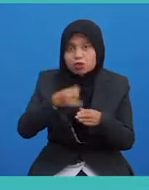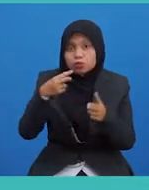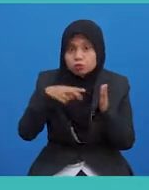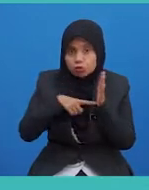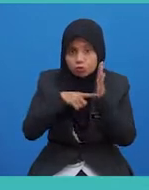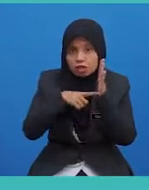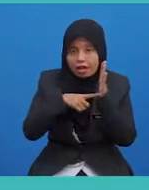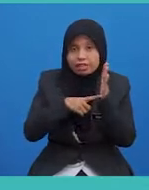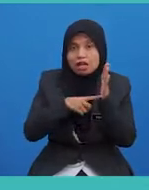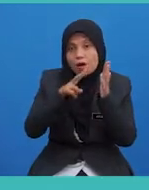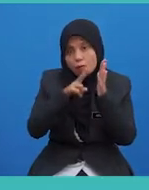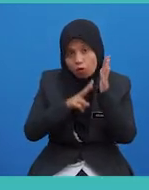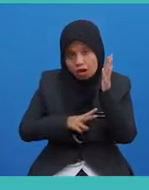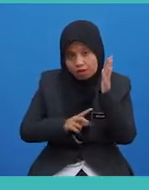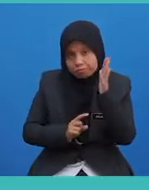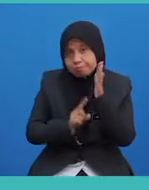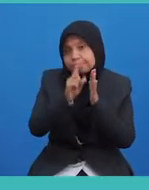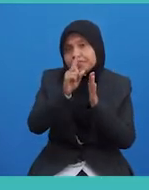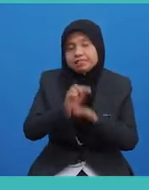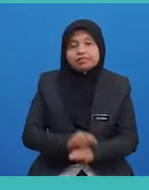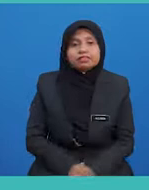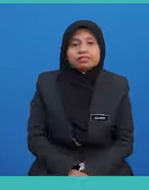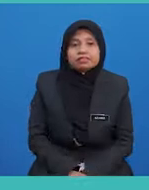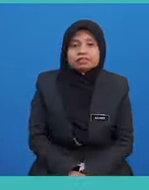menunjukkan pola meningkat.